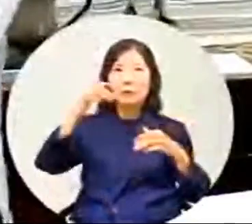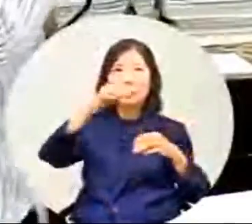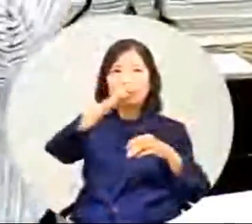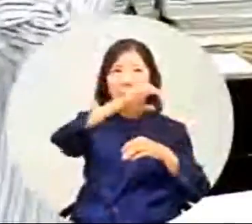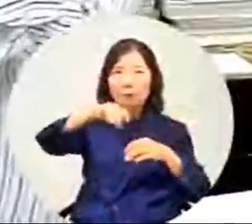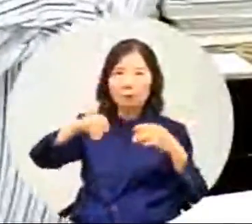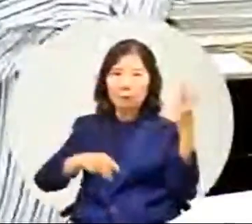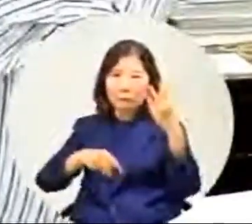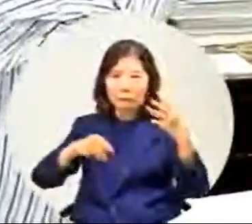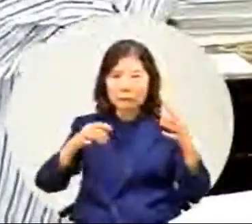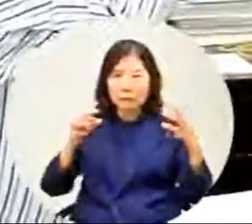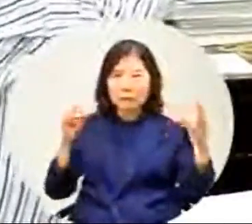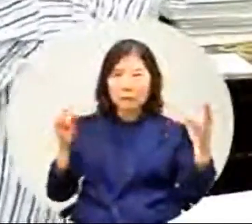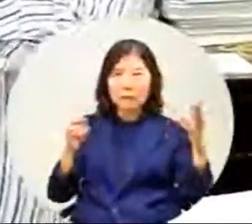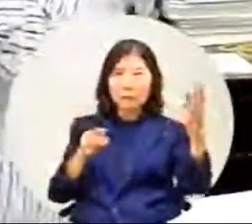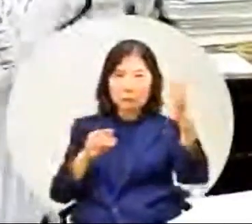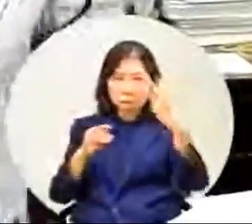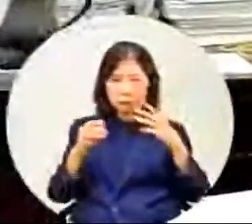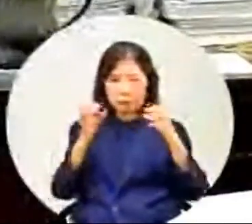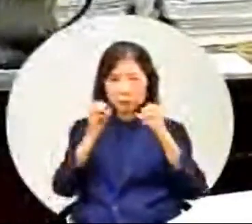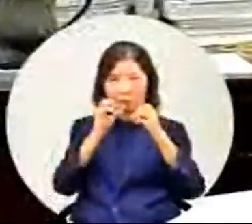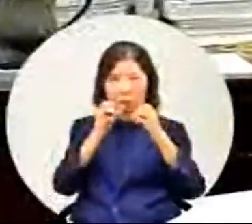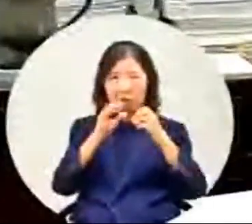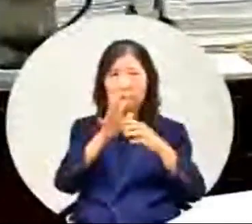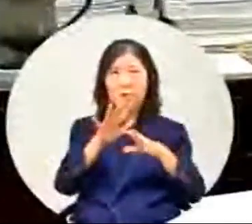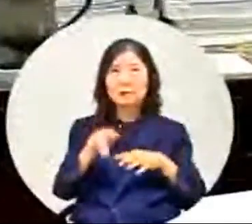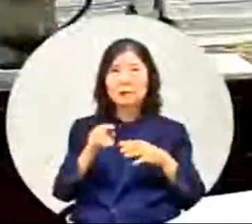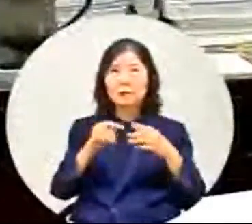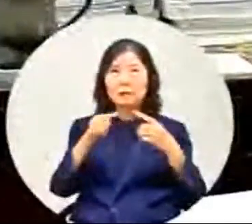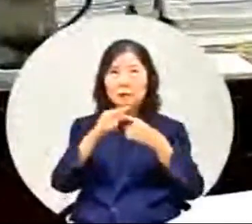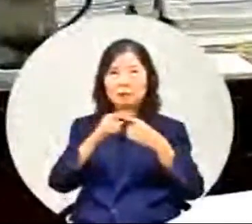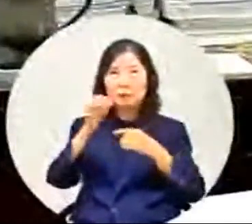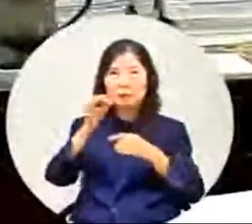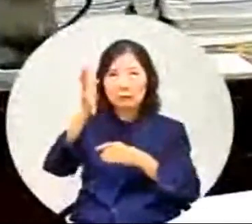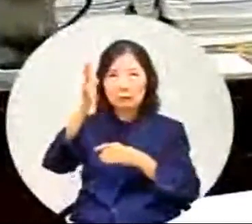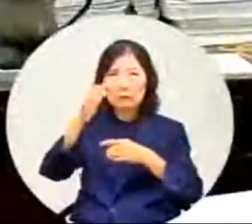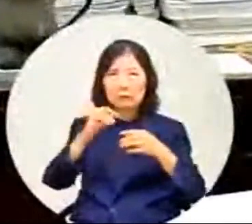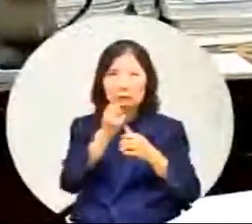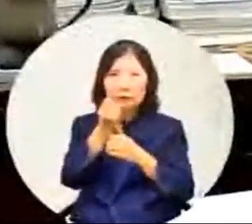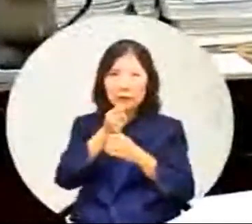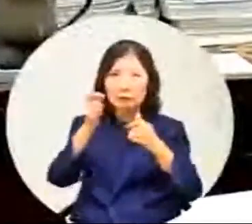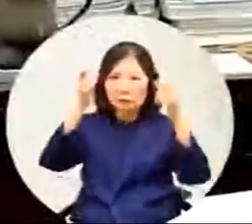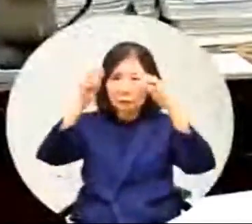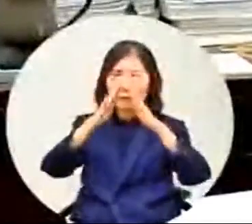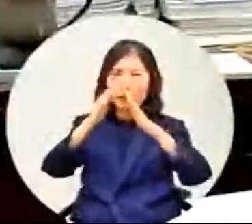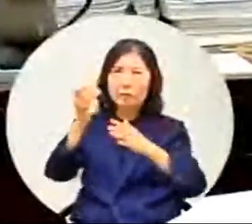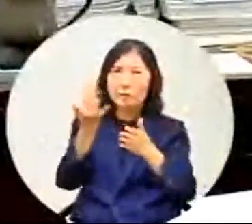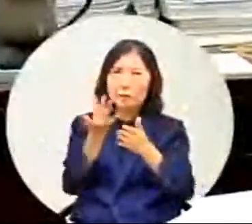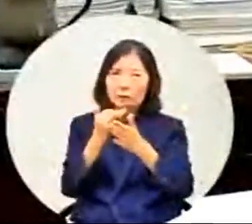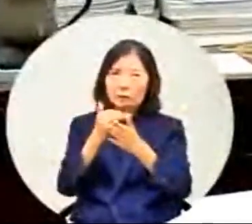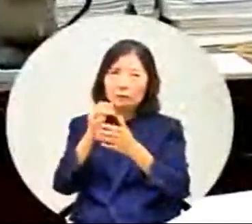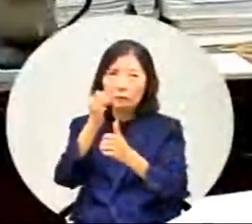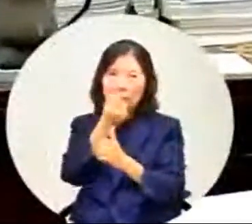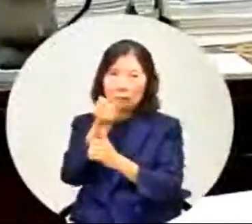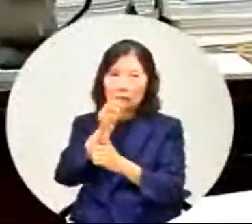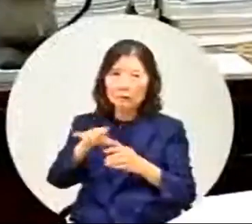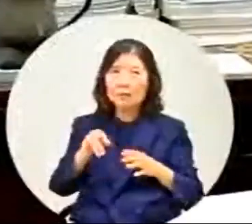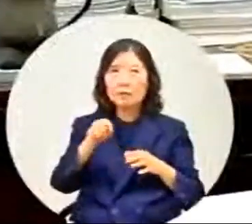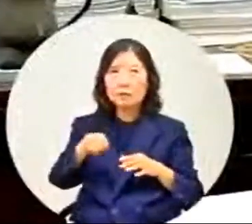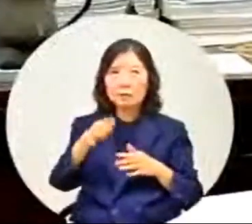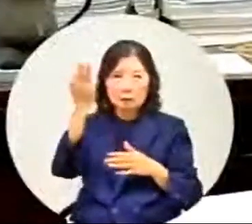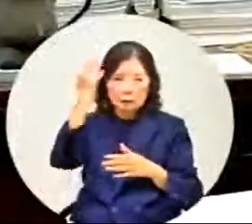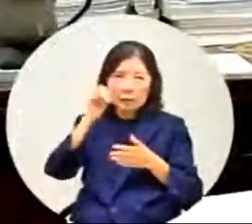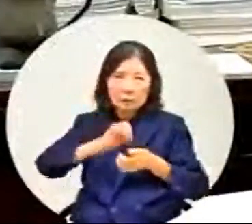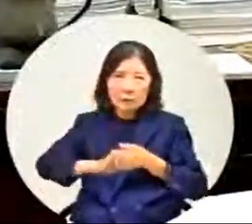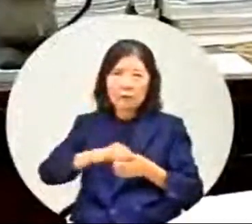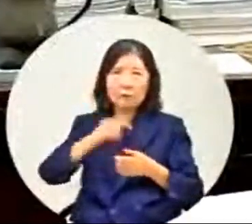到，麻烦三个局处，你们是财主单位，也是研考单位，也是控管高雄市政府整个预算单位，请你们就当时的决策、你